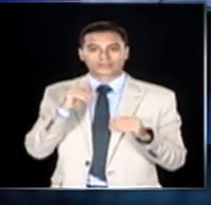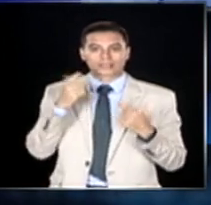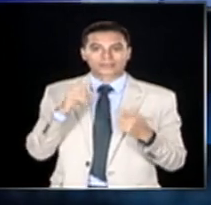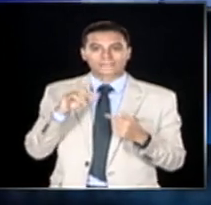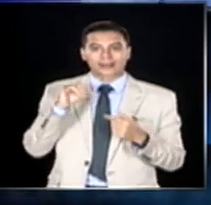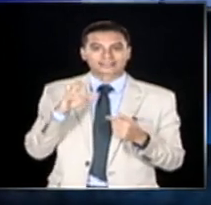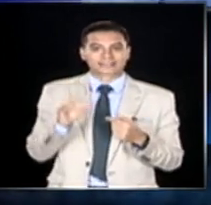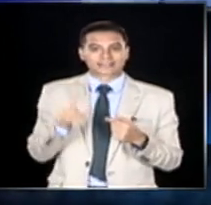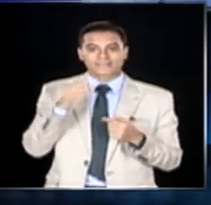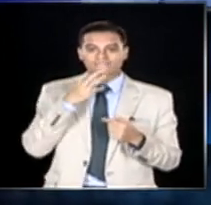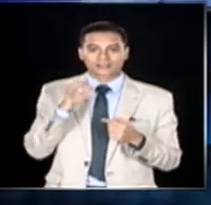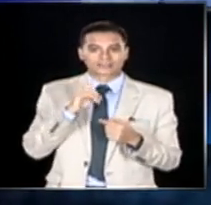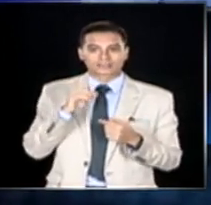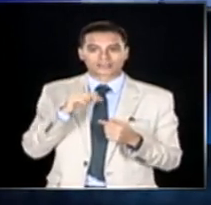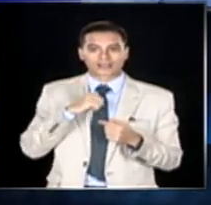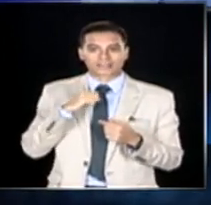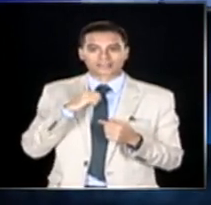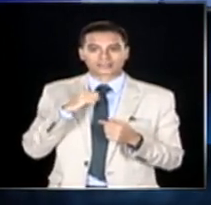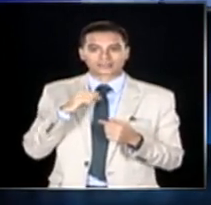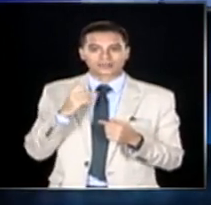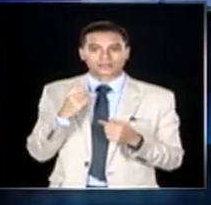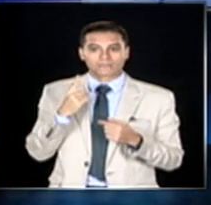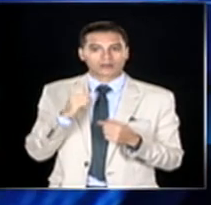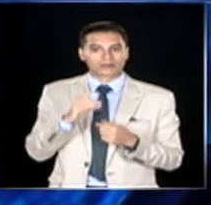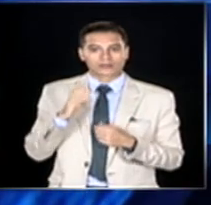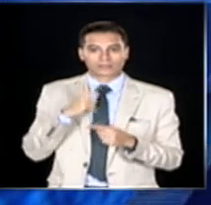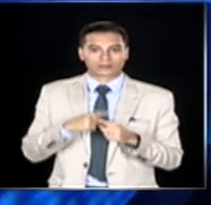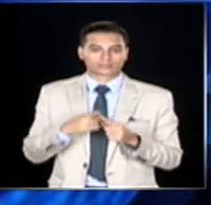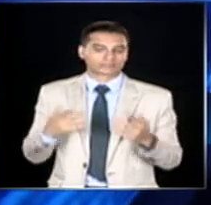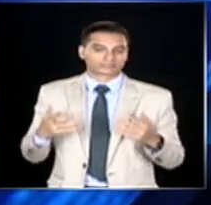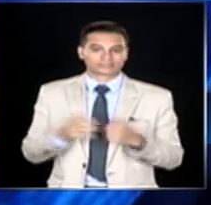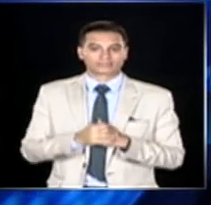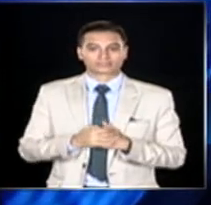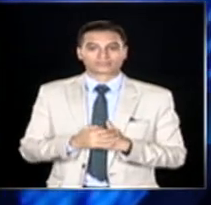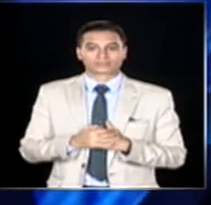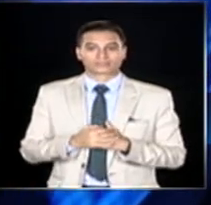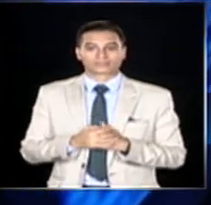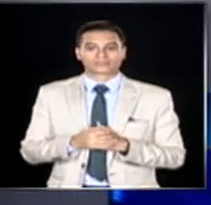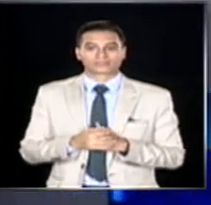غلط. كم مرة حصل النادي الإسماعيلي على الدوري المصري؟ مرة. غلط.